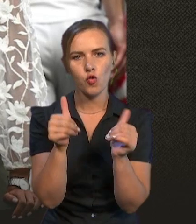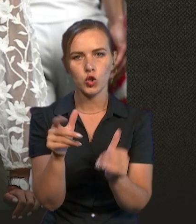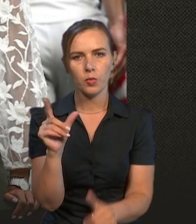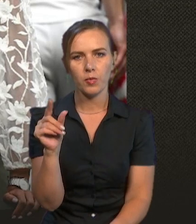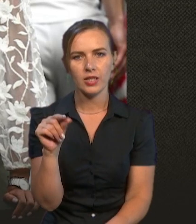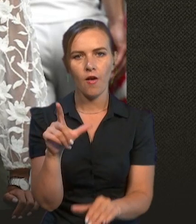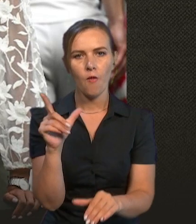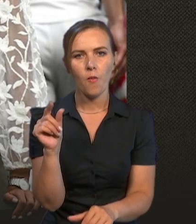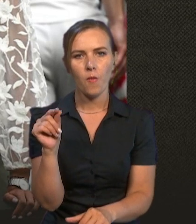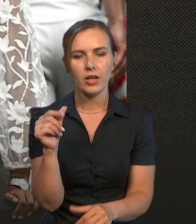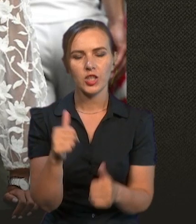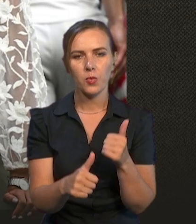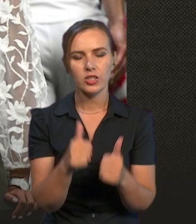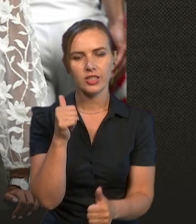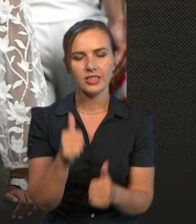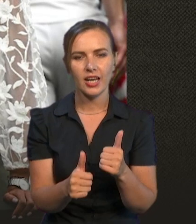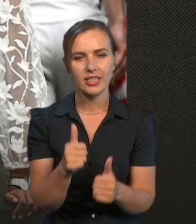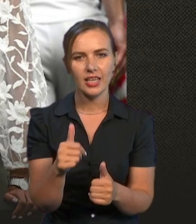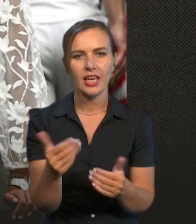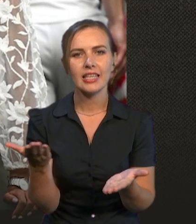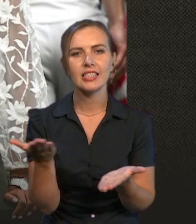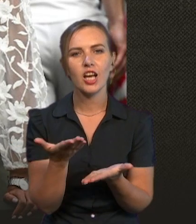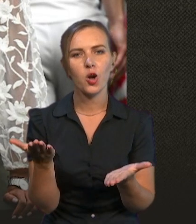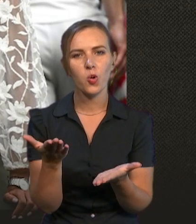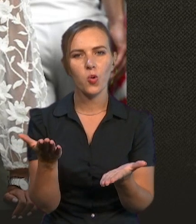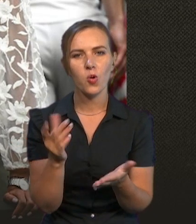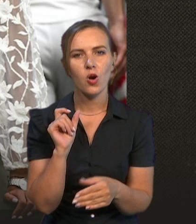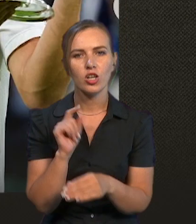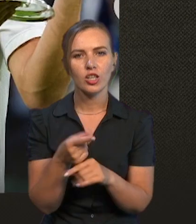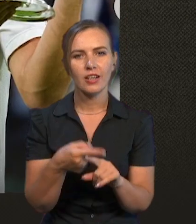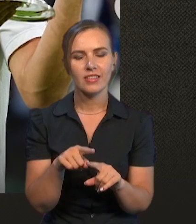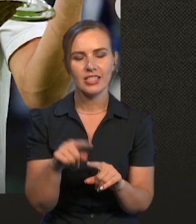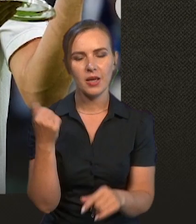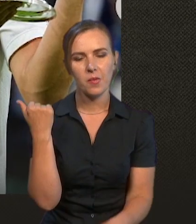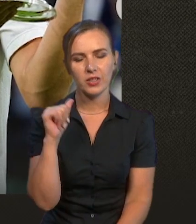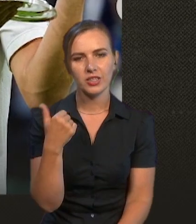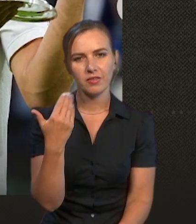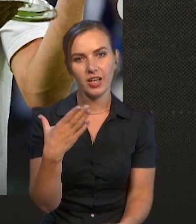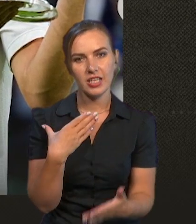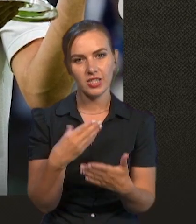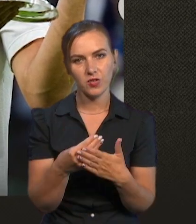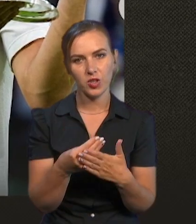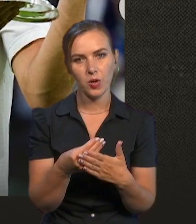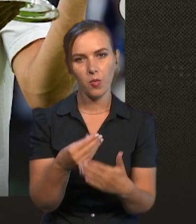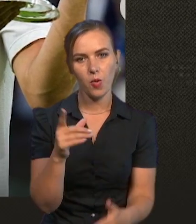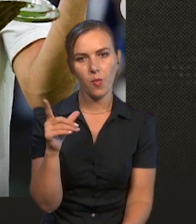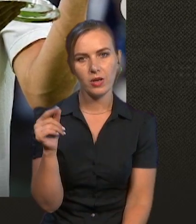парному розряді і яку роль у цій перемозі ви своєму партнеру віддаєте?